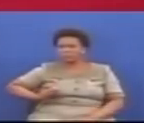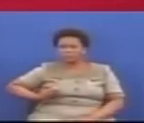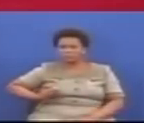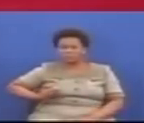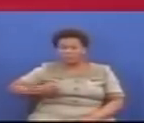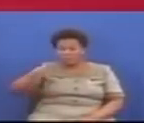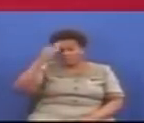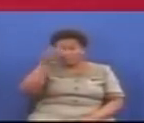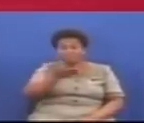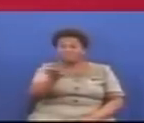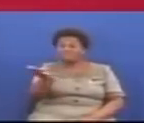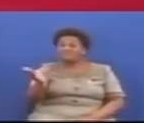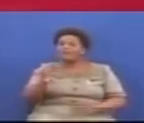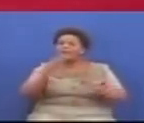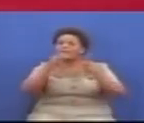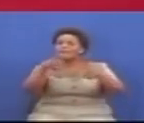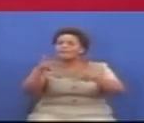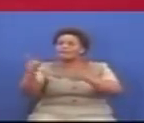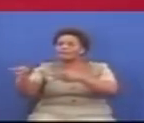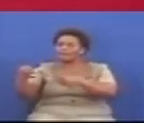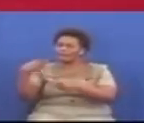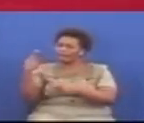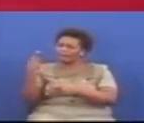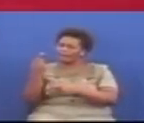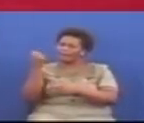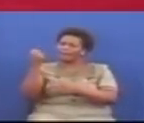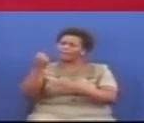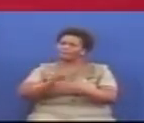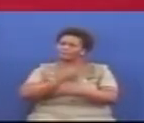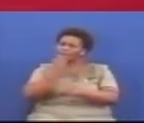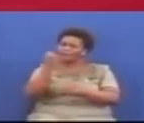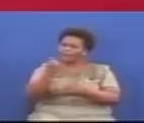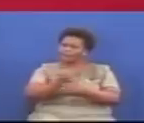raia ambao wanafanya kazi zao